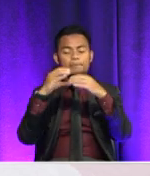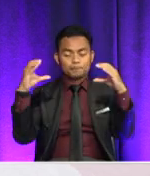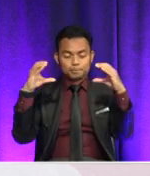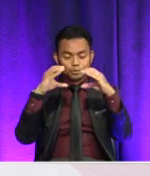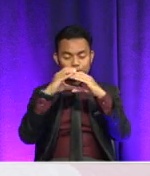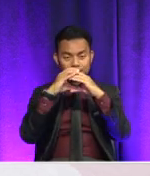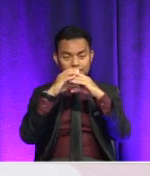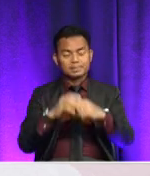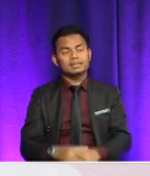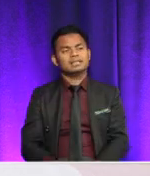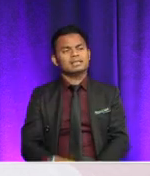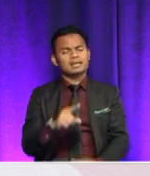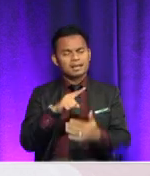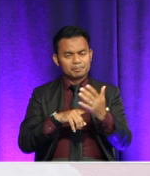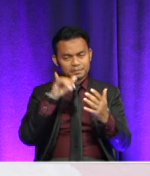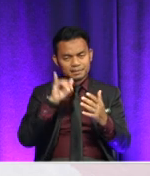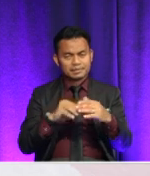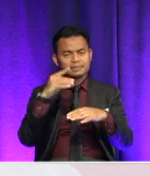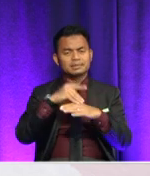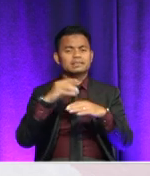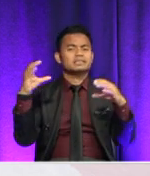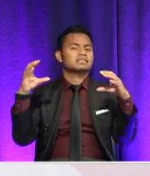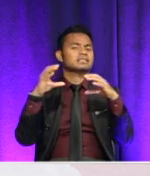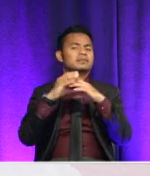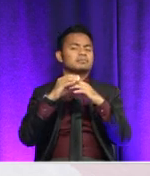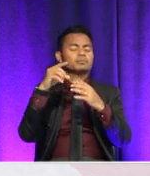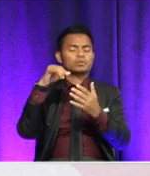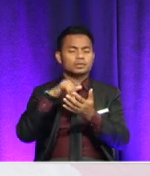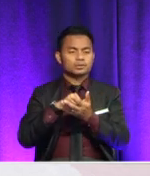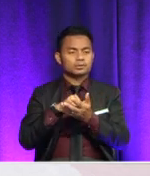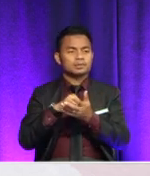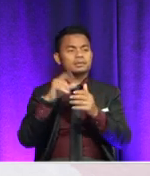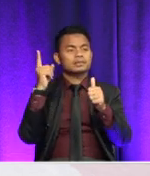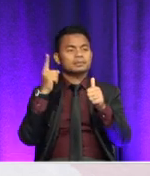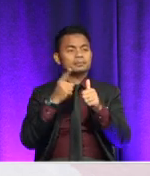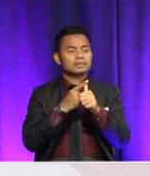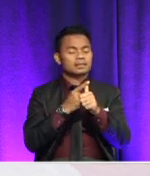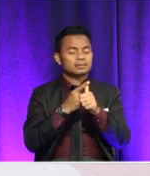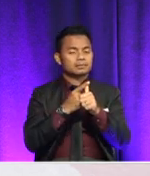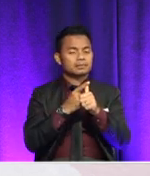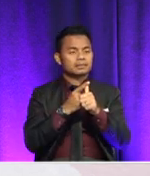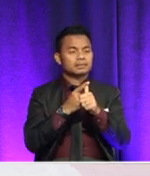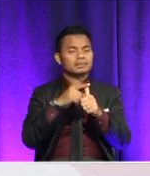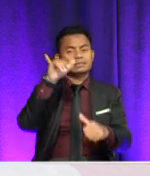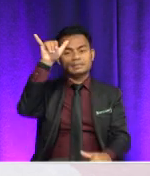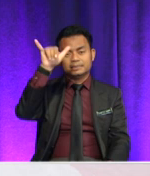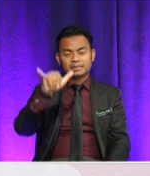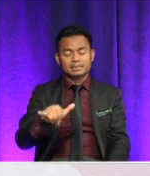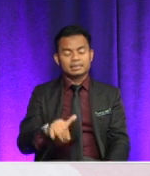ukuran layar organ itu pertama ada perkataan ya